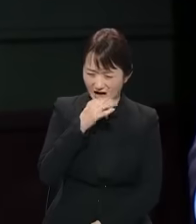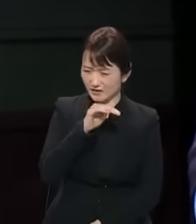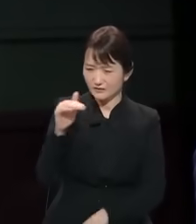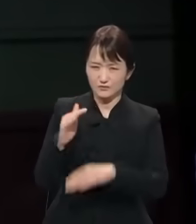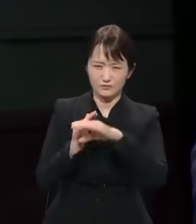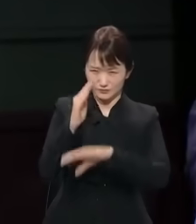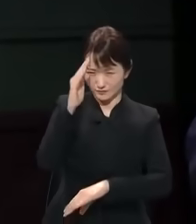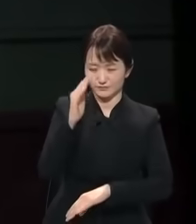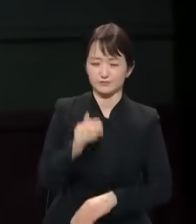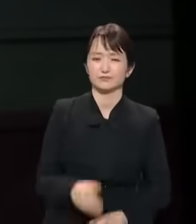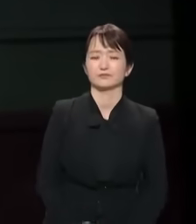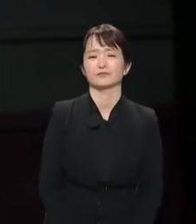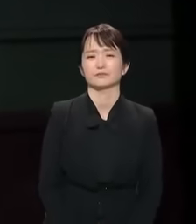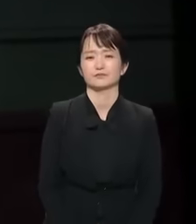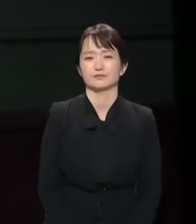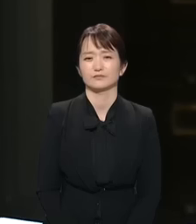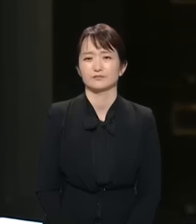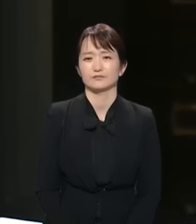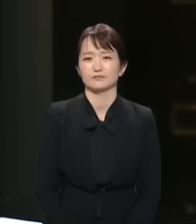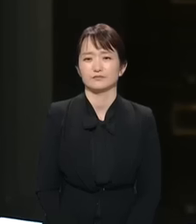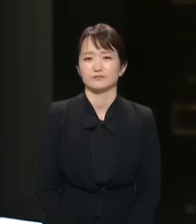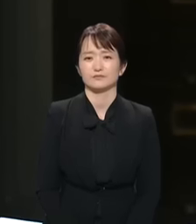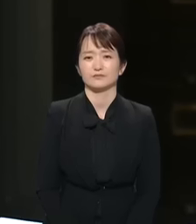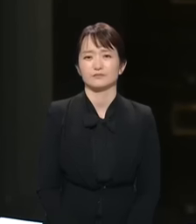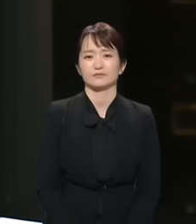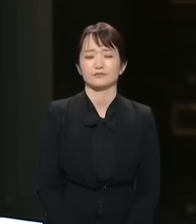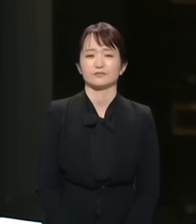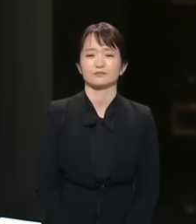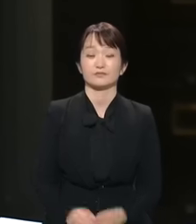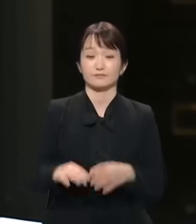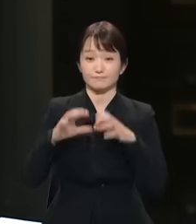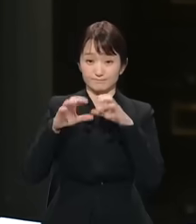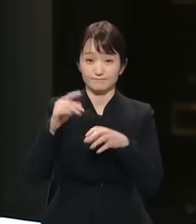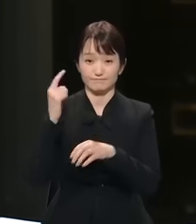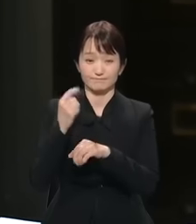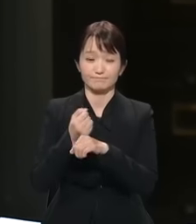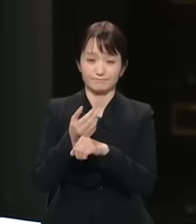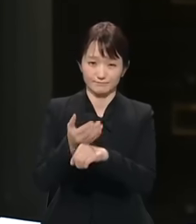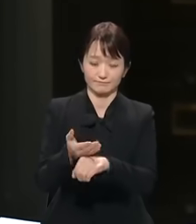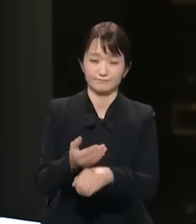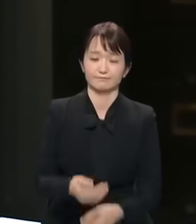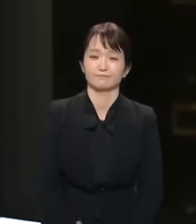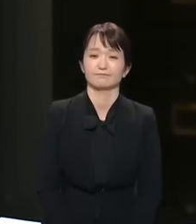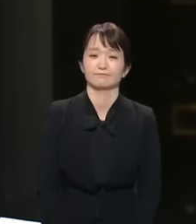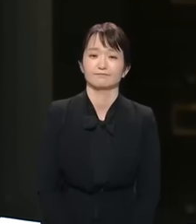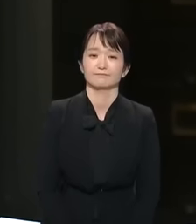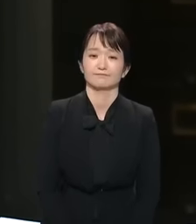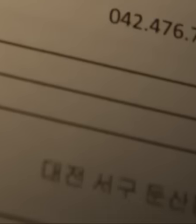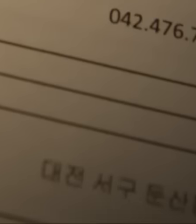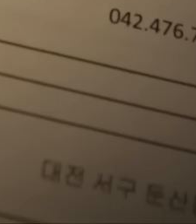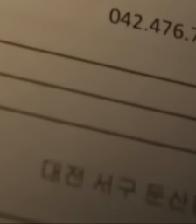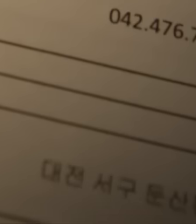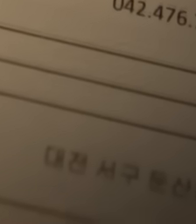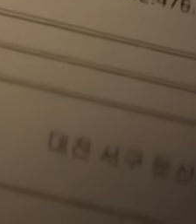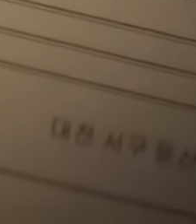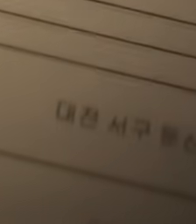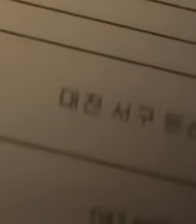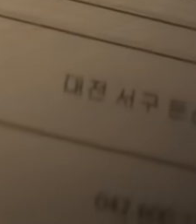넘었죠 이런 의견 주셨습니다. 알겠습니다. 자, 별별 상담소 이렇게 정리하고요. 글로벌 픽 이어갑니다.